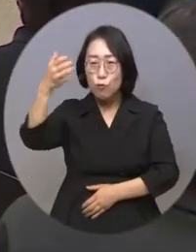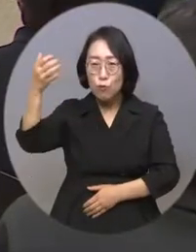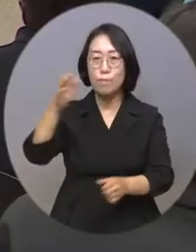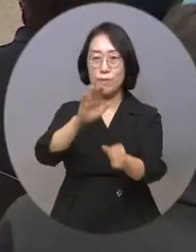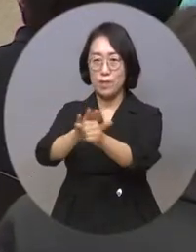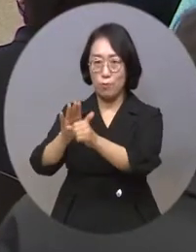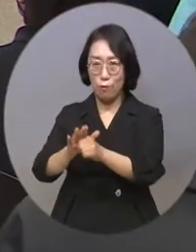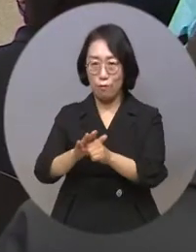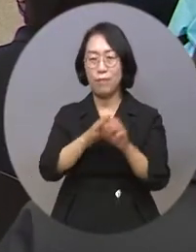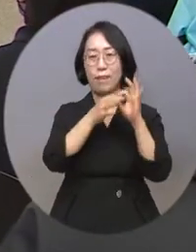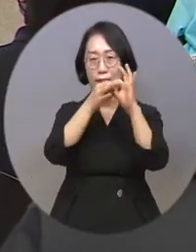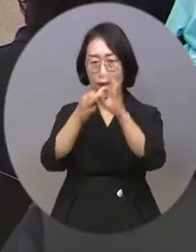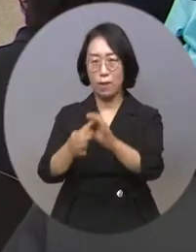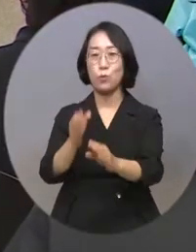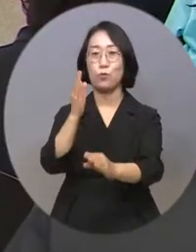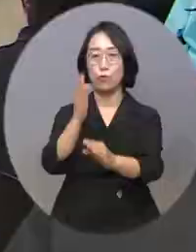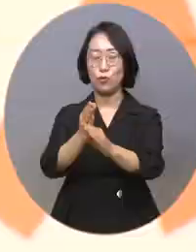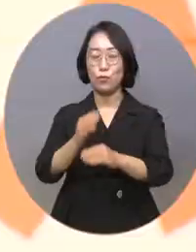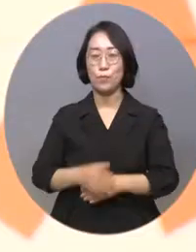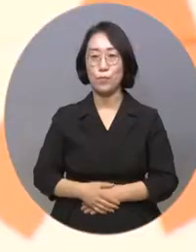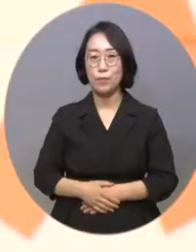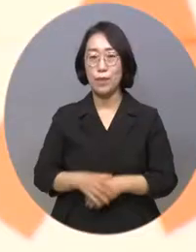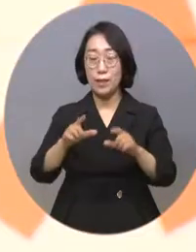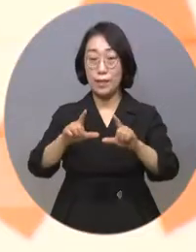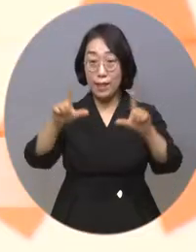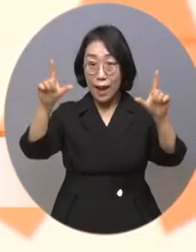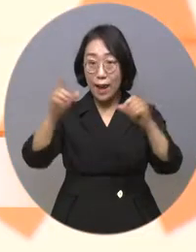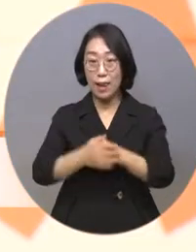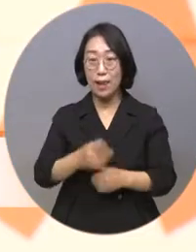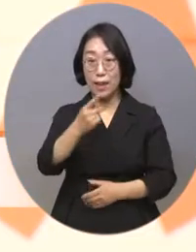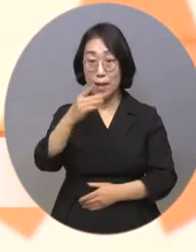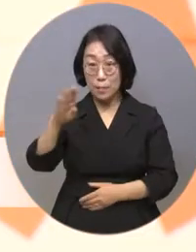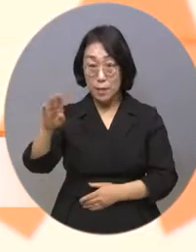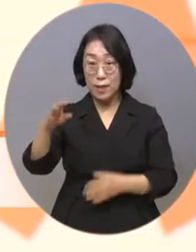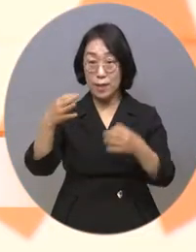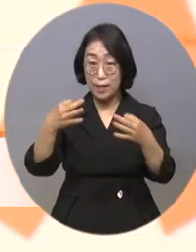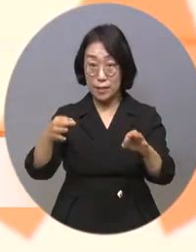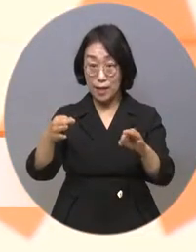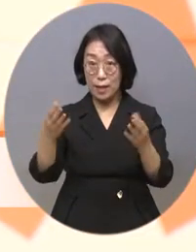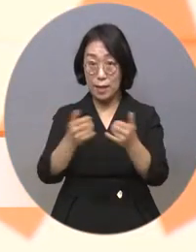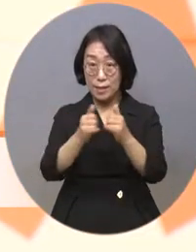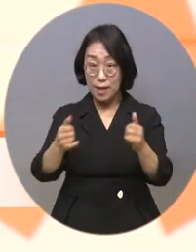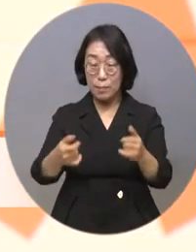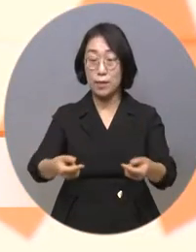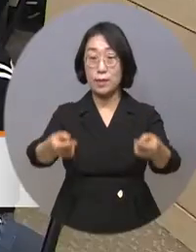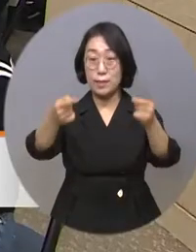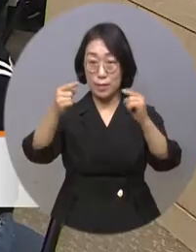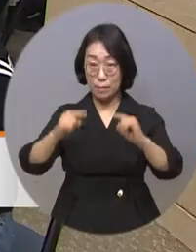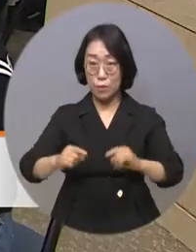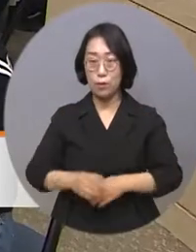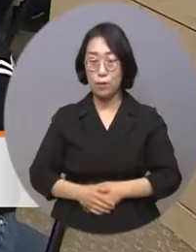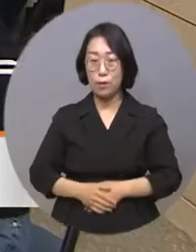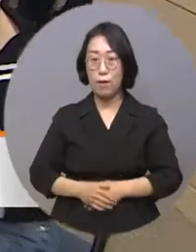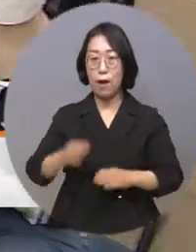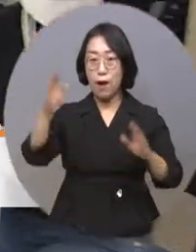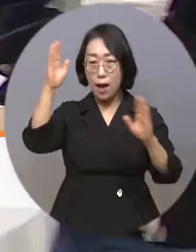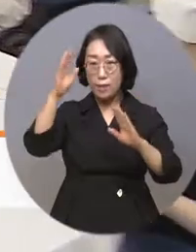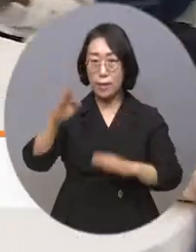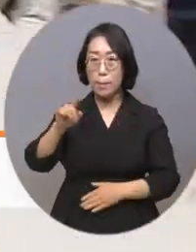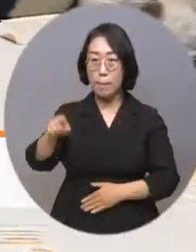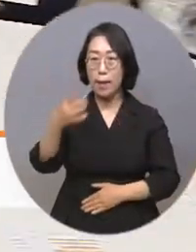행사로 자리 잡았습니다. 이날 행사에는 KB 국민은행 관계자 등이 참석한 가운데